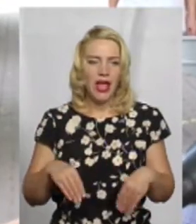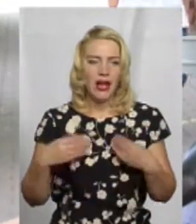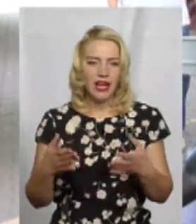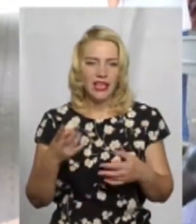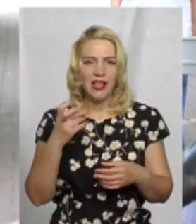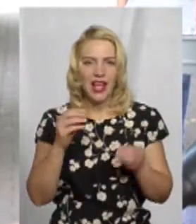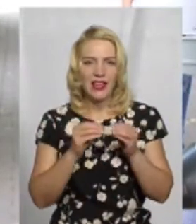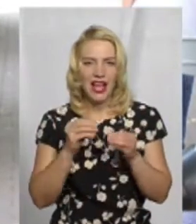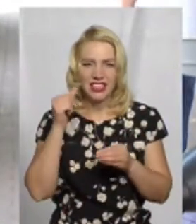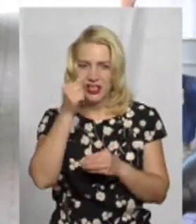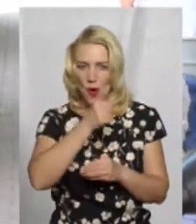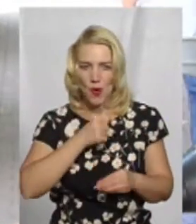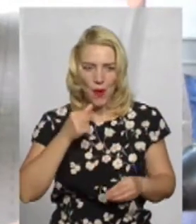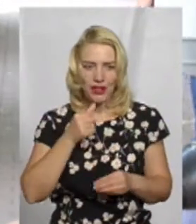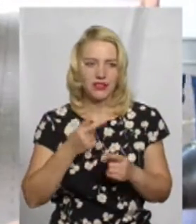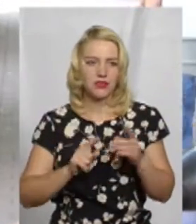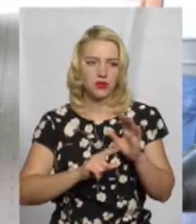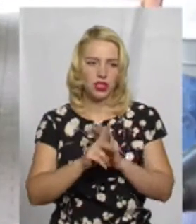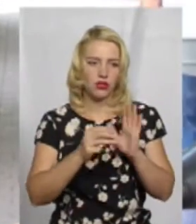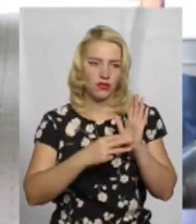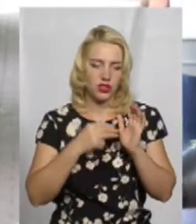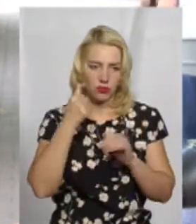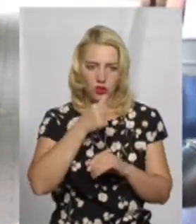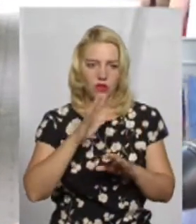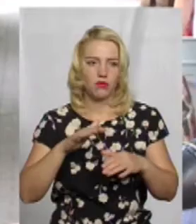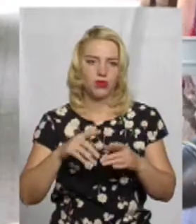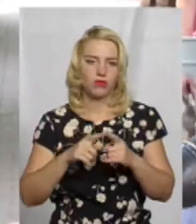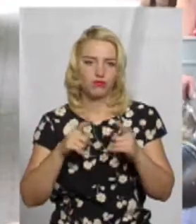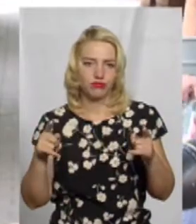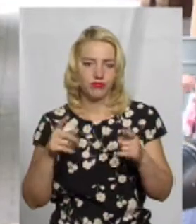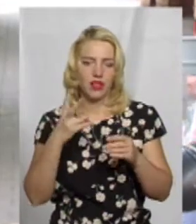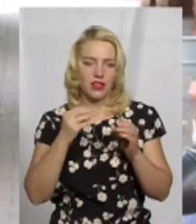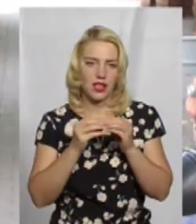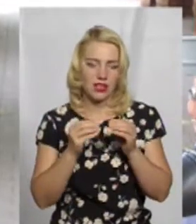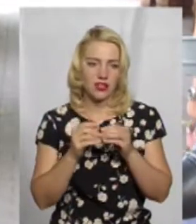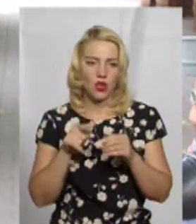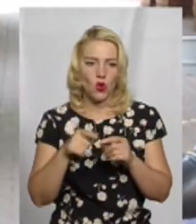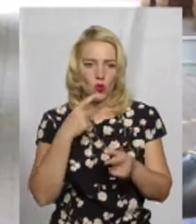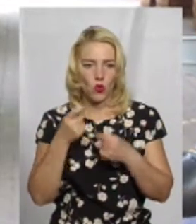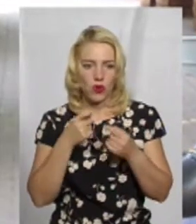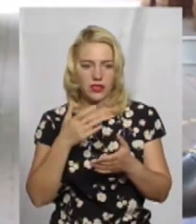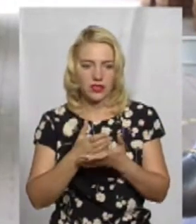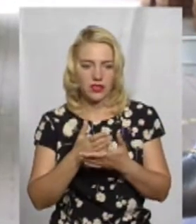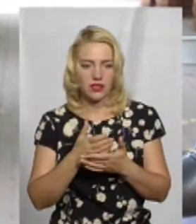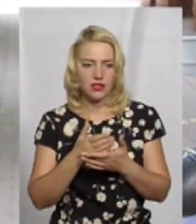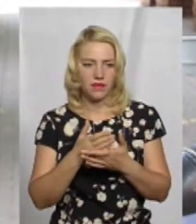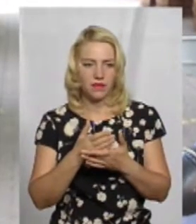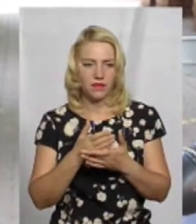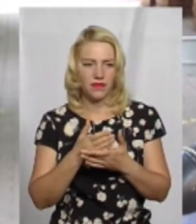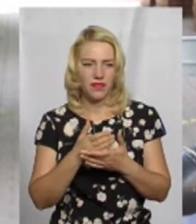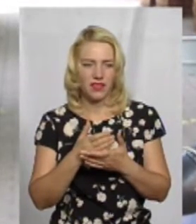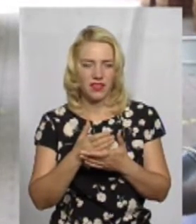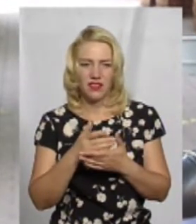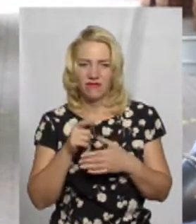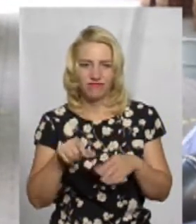на 10 років. Спочатку на 8 видавали, тепер на 10. Але тут такий нюанс, що ну, не виходить він